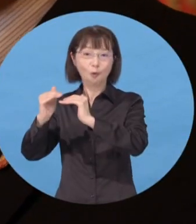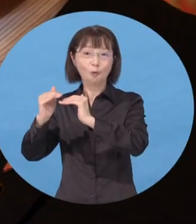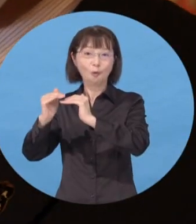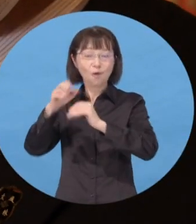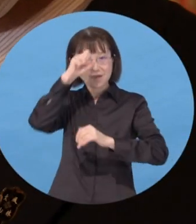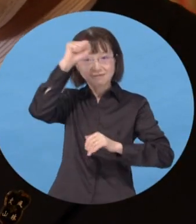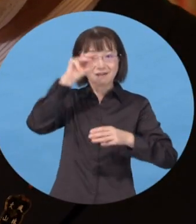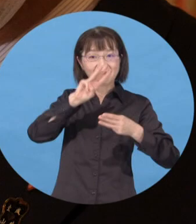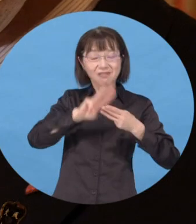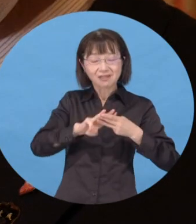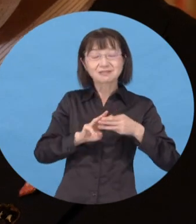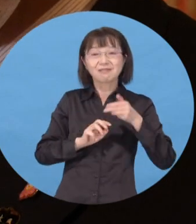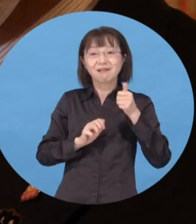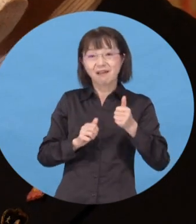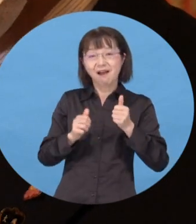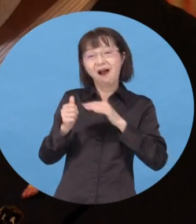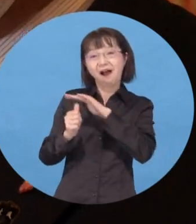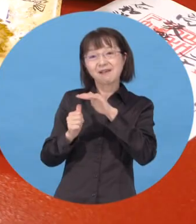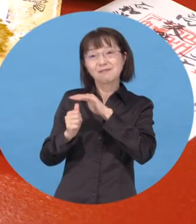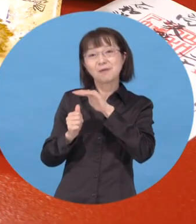へえ、知らなかった。